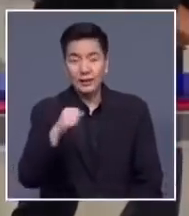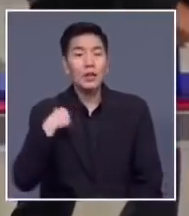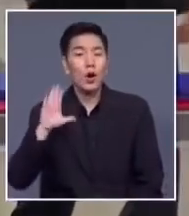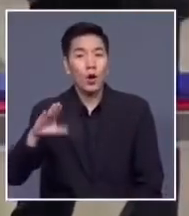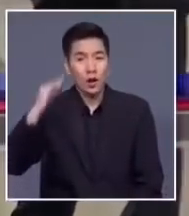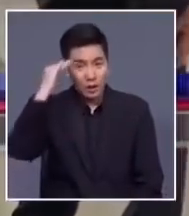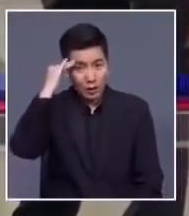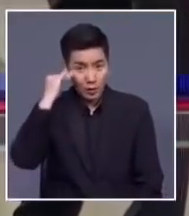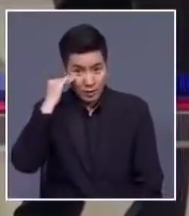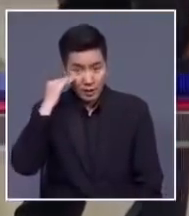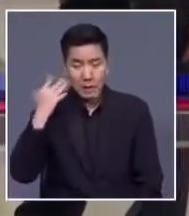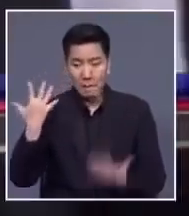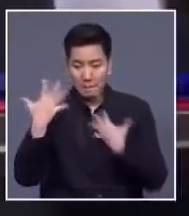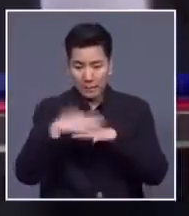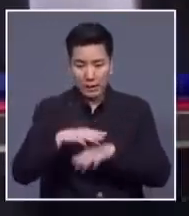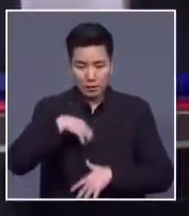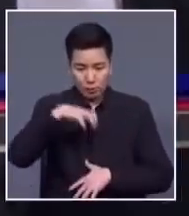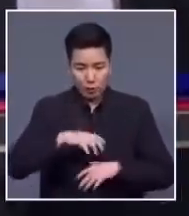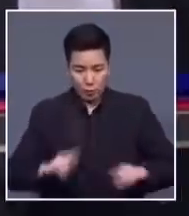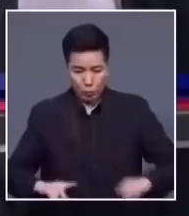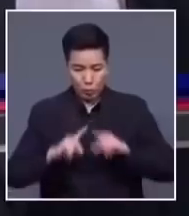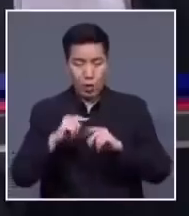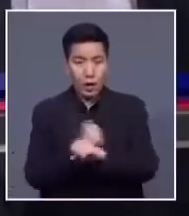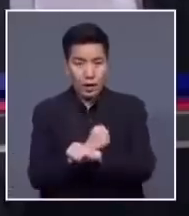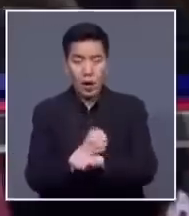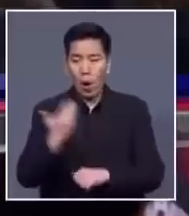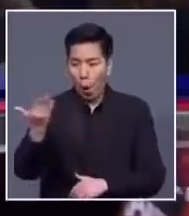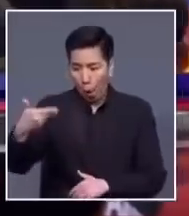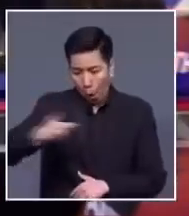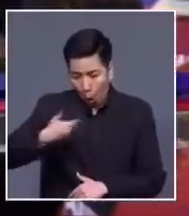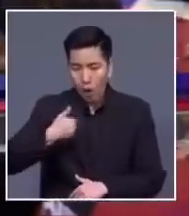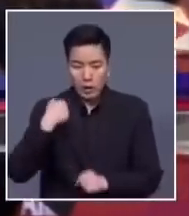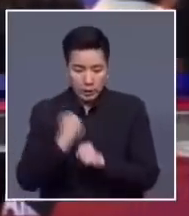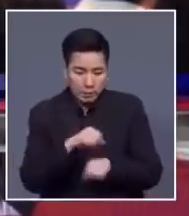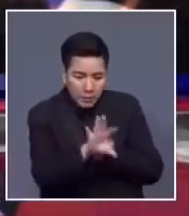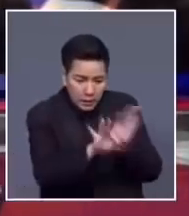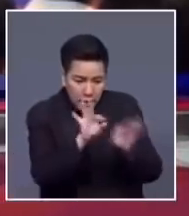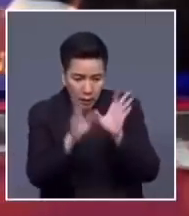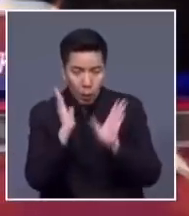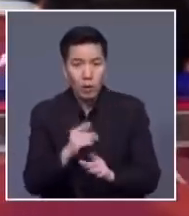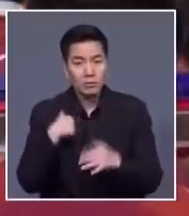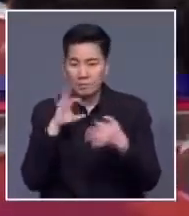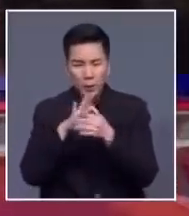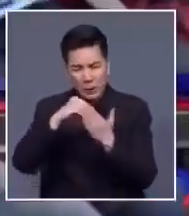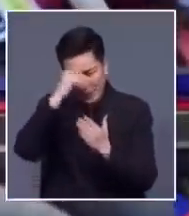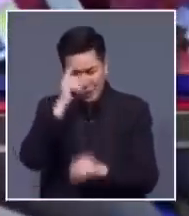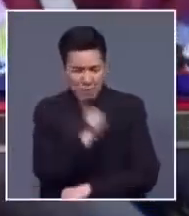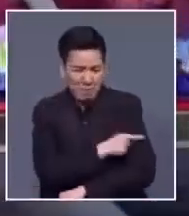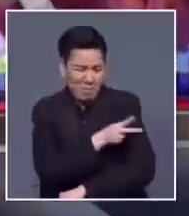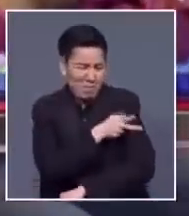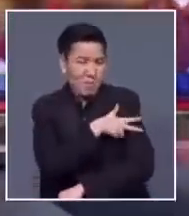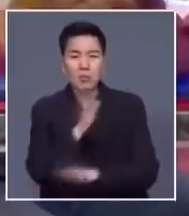านกับทางส่วนแรงงานเนี่ยมาคัดเลือกเอง ครับ ซึ่งการคัดเลือกเนี่ยเขาจะมีบอกว่าไม่เกี่ยววุฒินะครับอายุเ